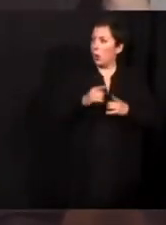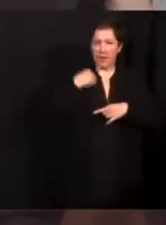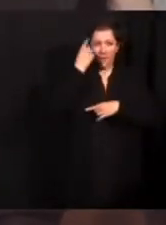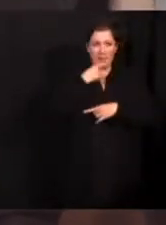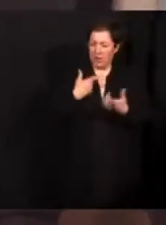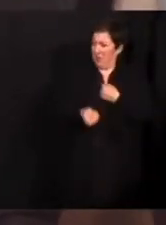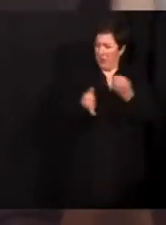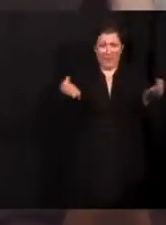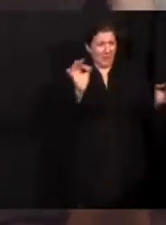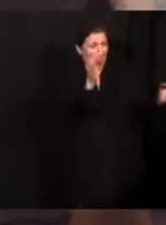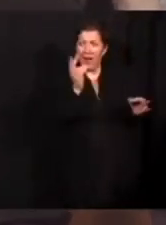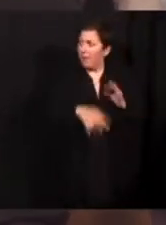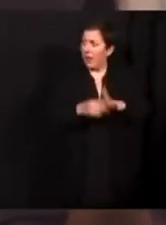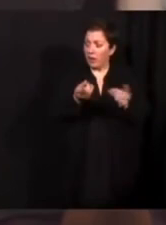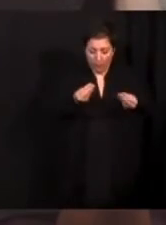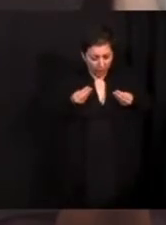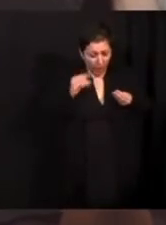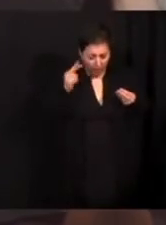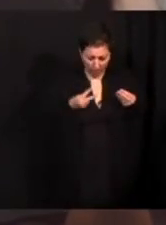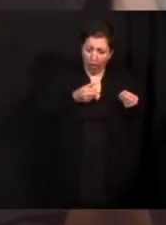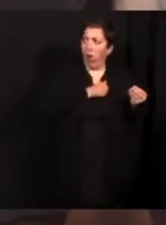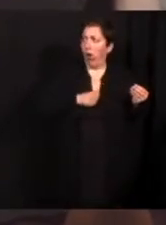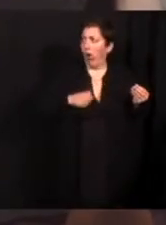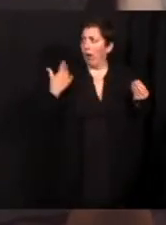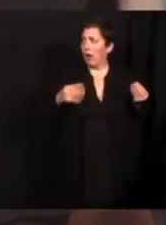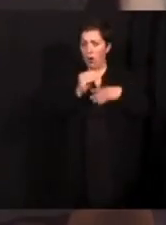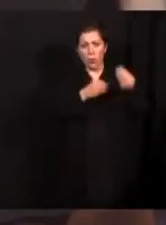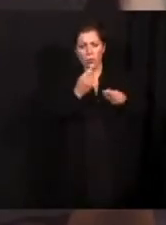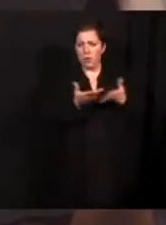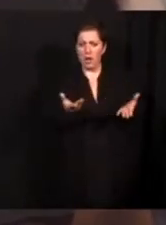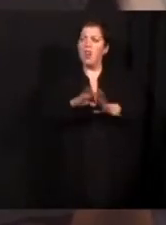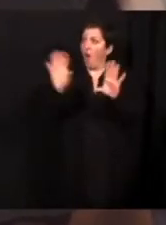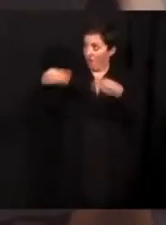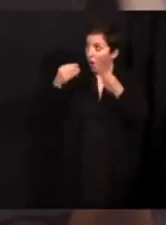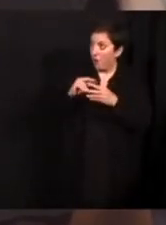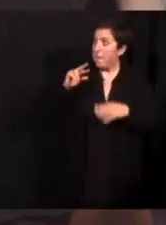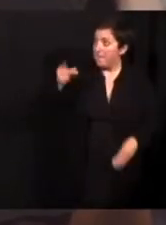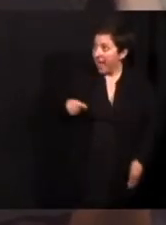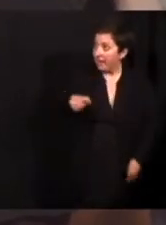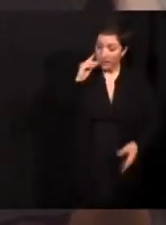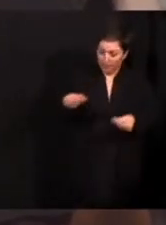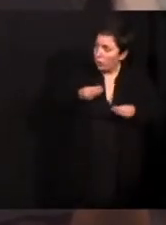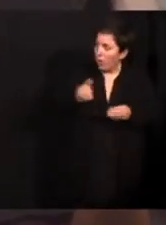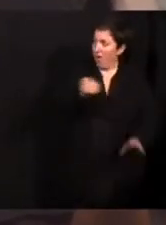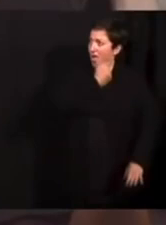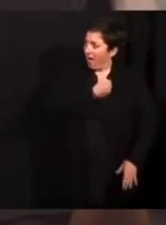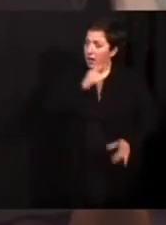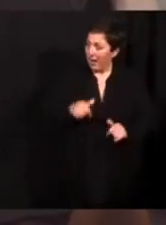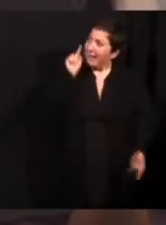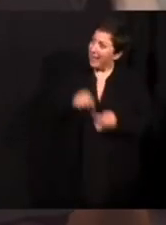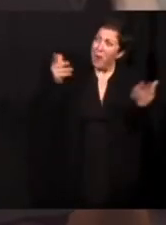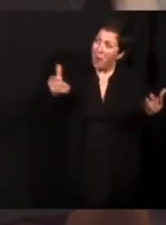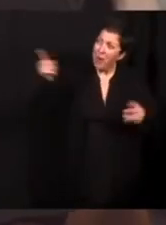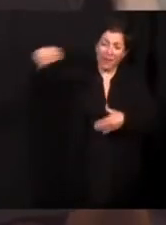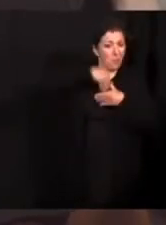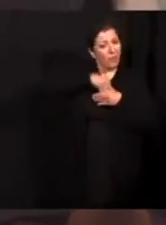pas, qui créent des complexes et des discriminations qui ne devraient pas exister. On nous vend de la merde pour nous faire du mal et tout cela pour un seul objectif, faire